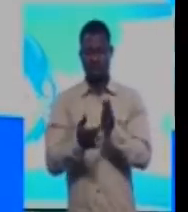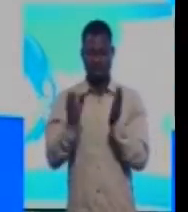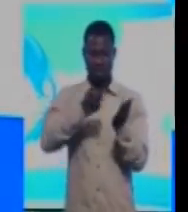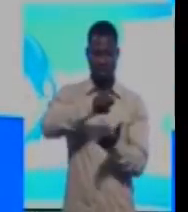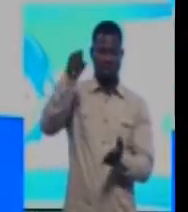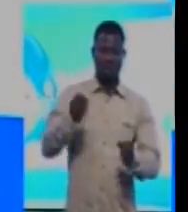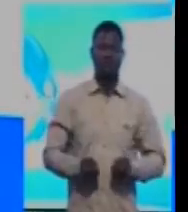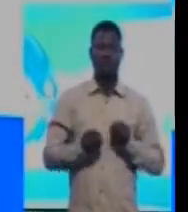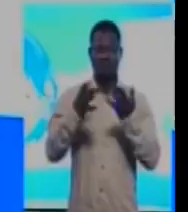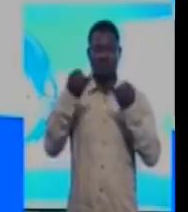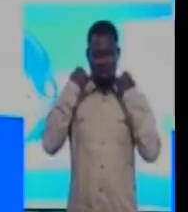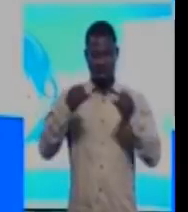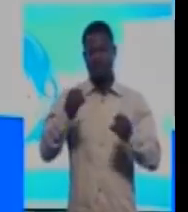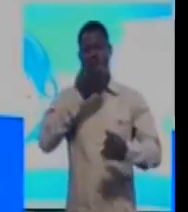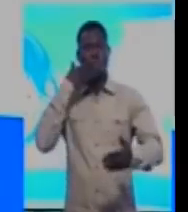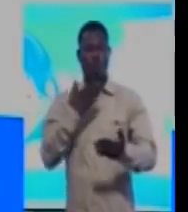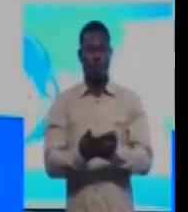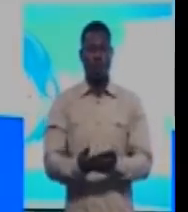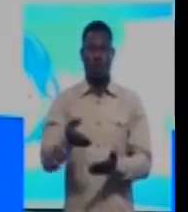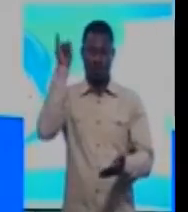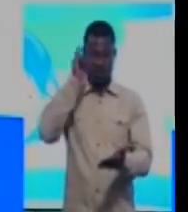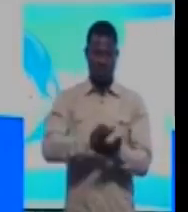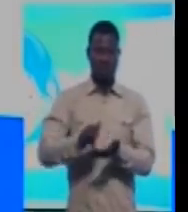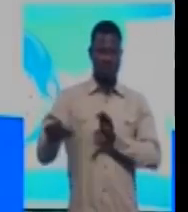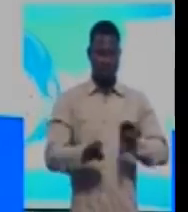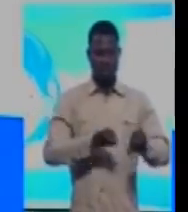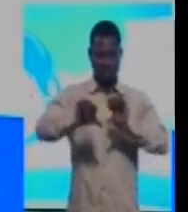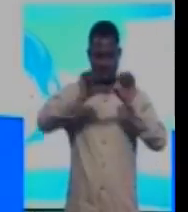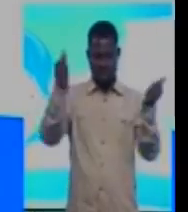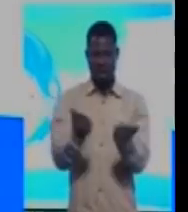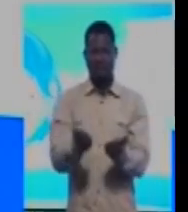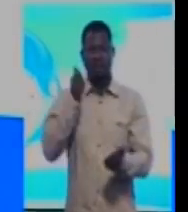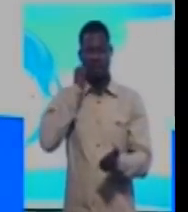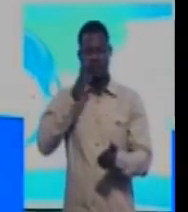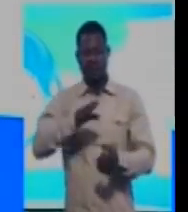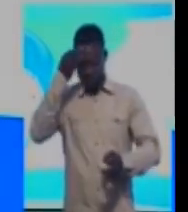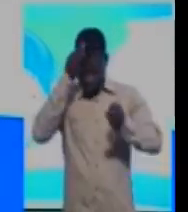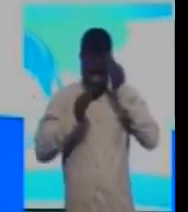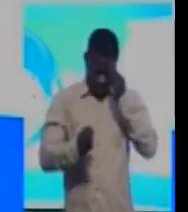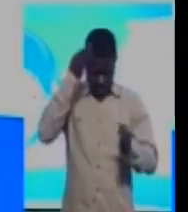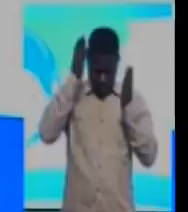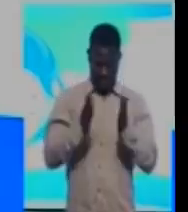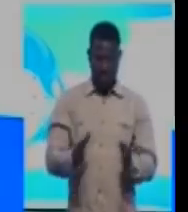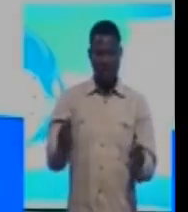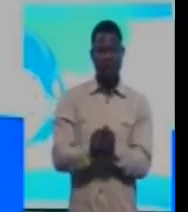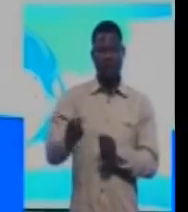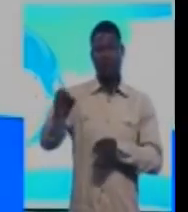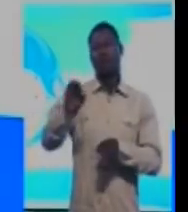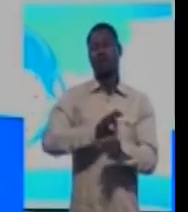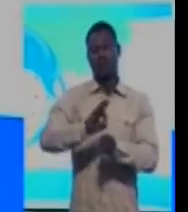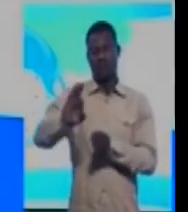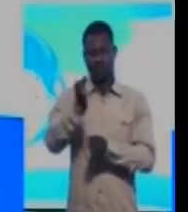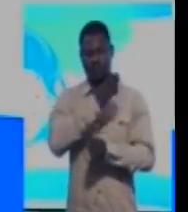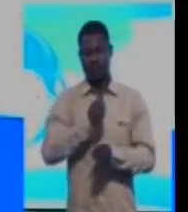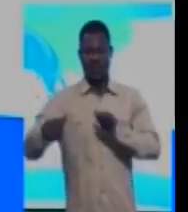Donner l'information est la bonne, c'est ce que fait l'Association des femmes juristes à travers la formation des acteurs